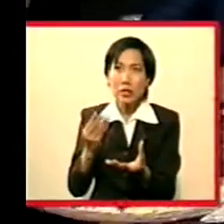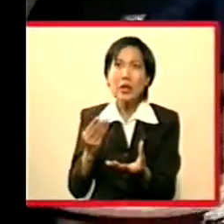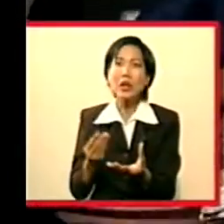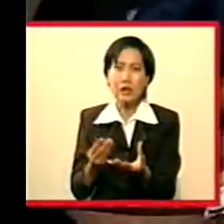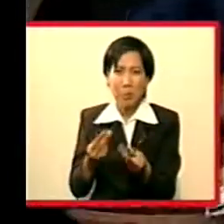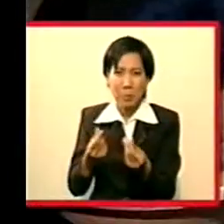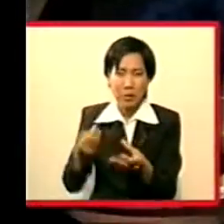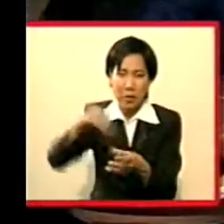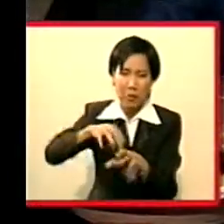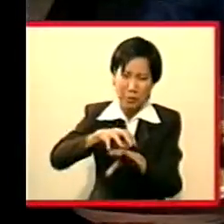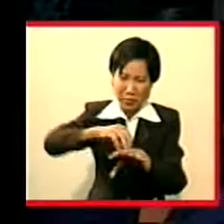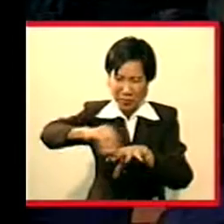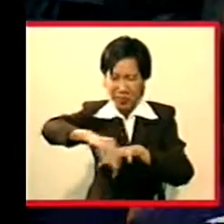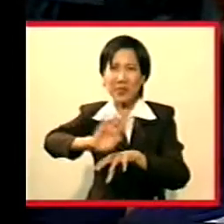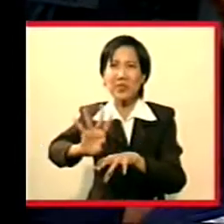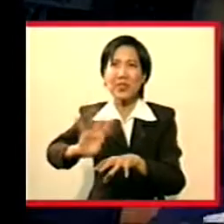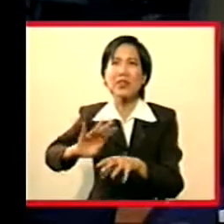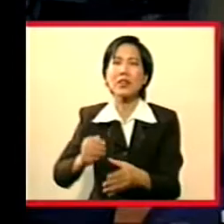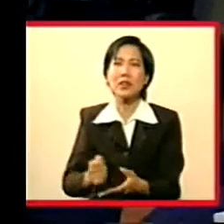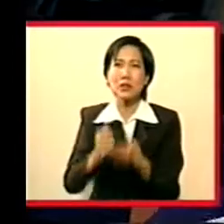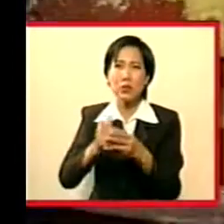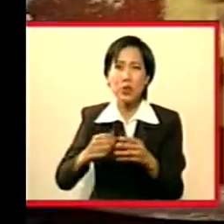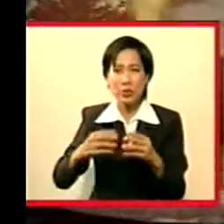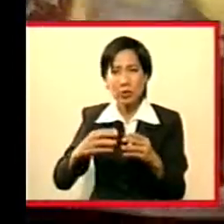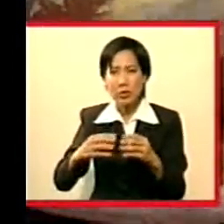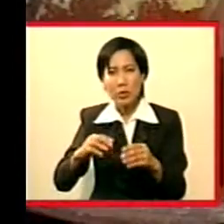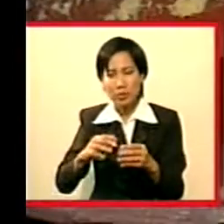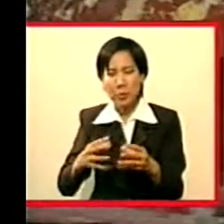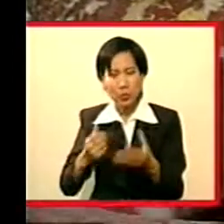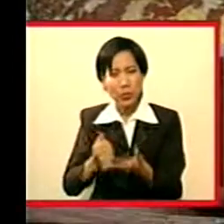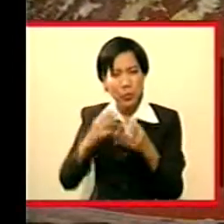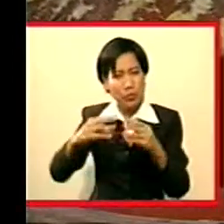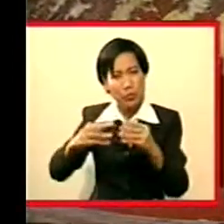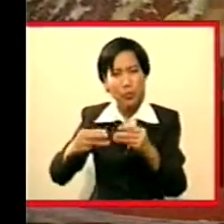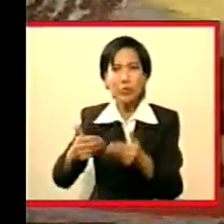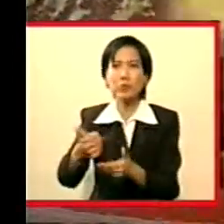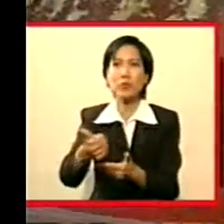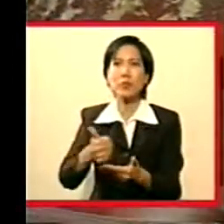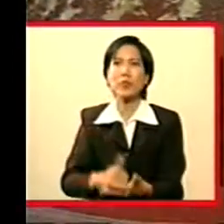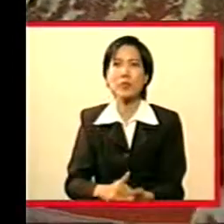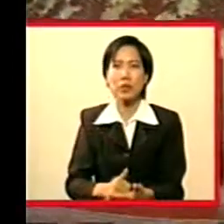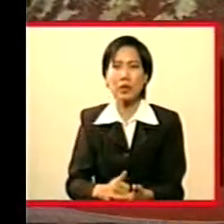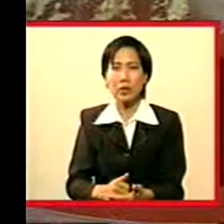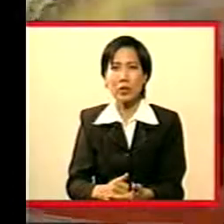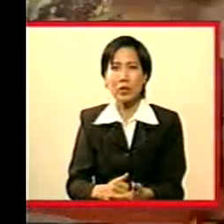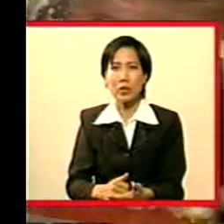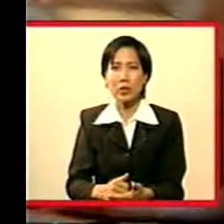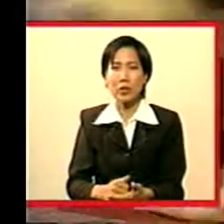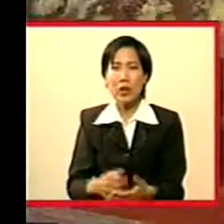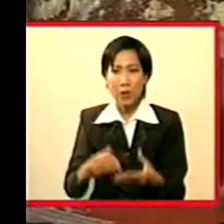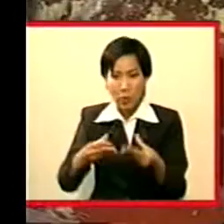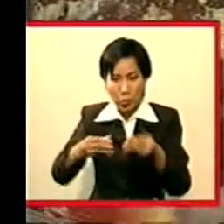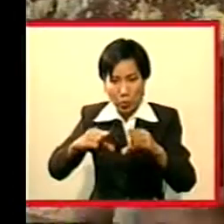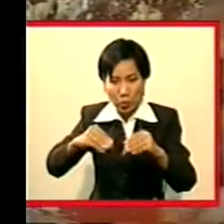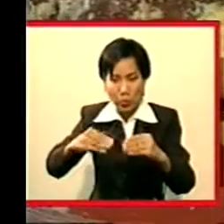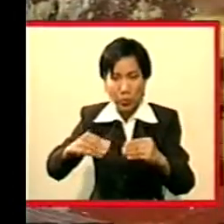ไม่ให้แป้งติดมือหรือว่าติดกะละมังเป็นการเพิ่มความนวลเนียนให้กับเนื้อแป้งด้วยจะสังเกตได้ว่าแป้